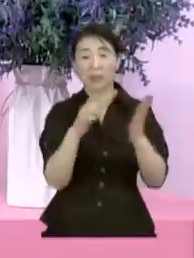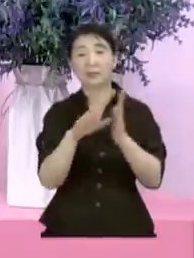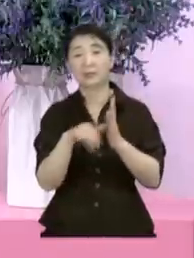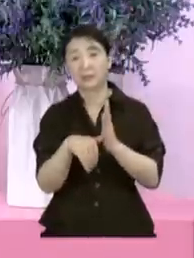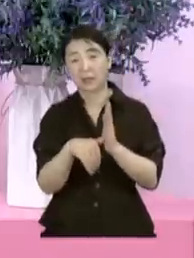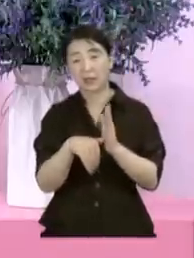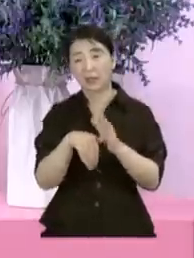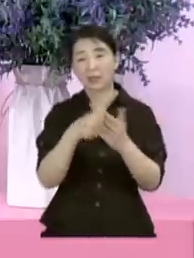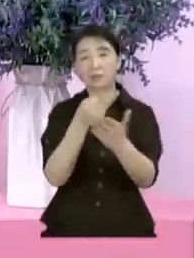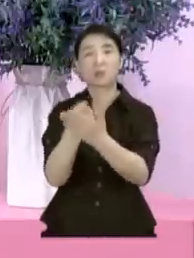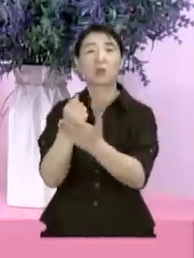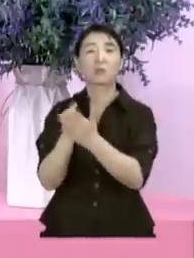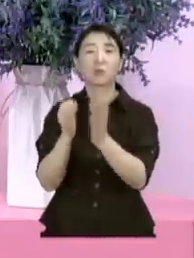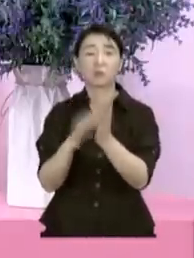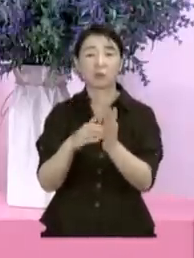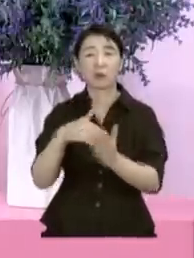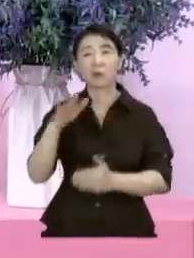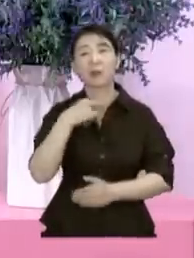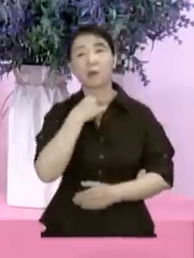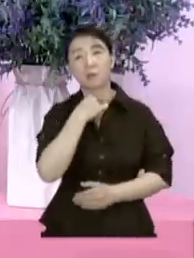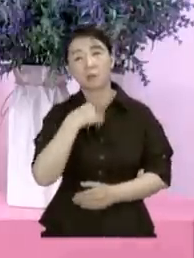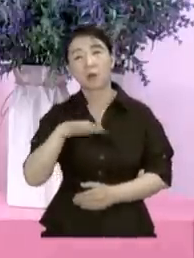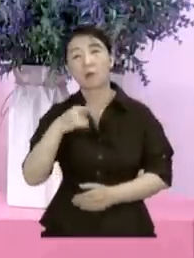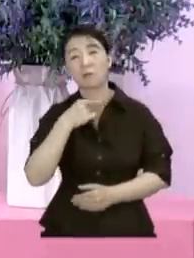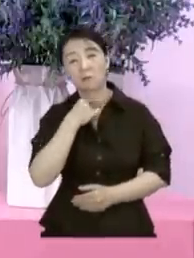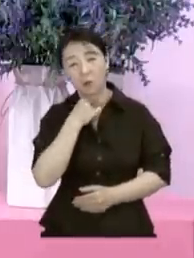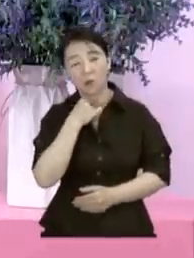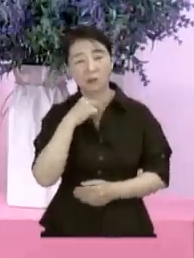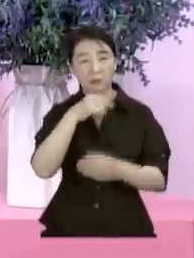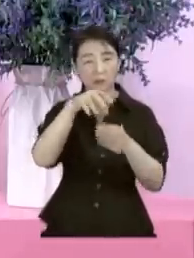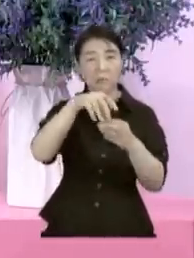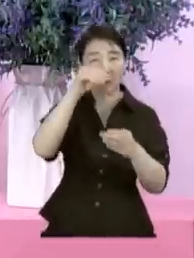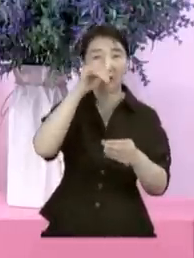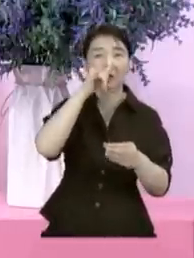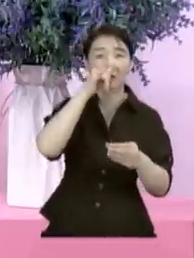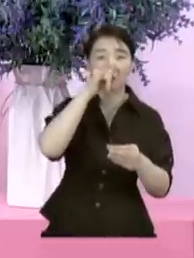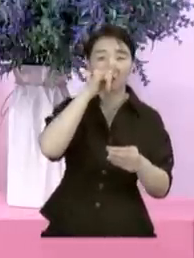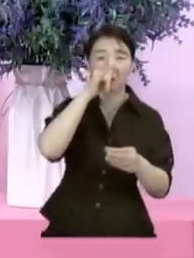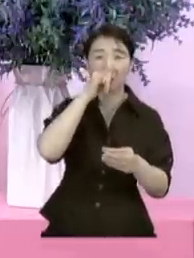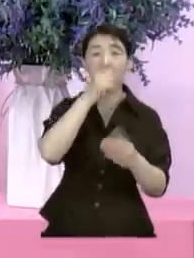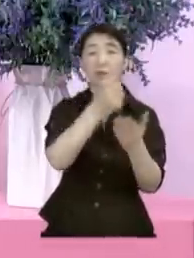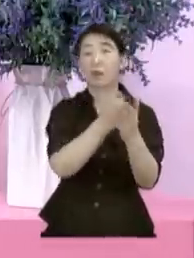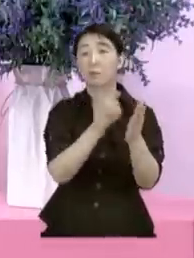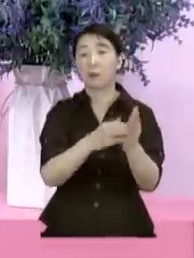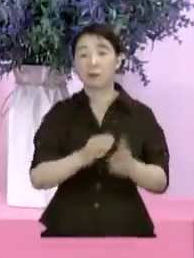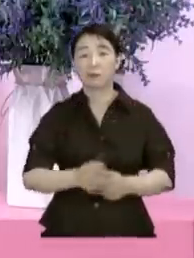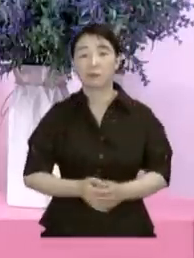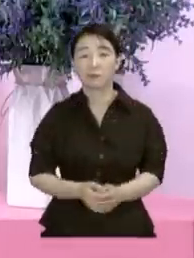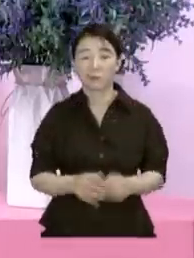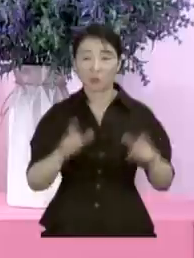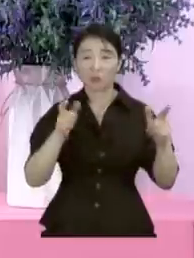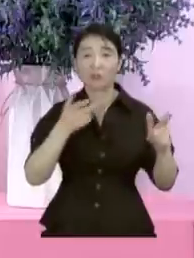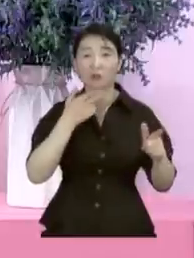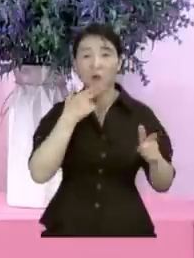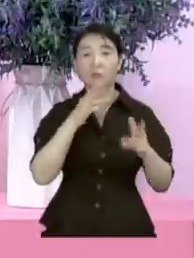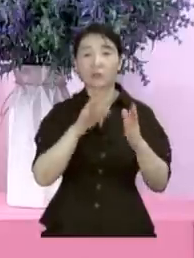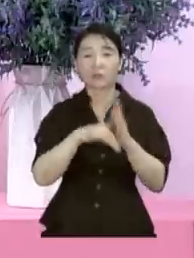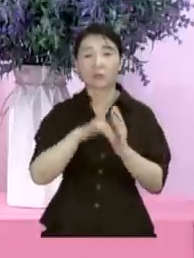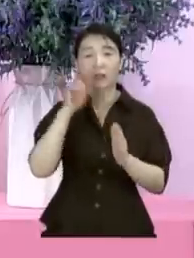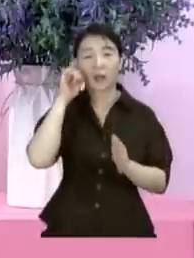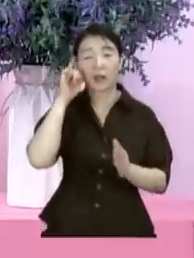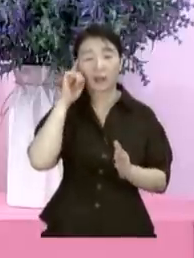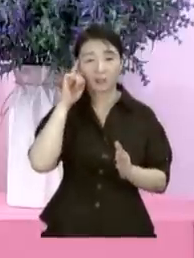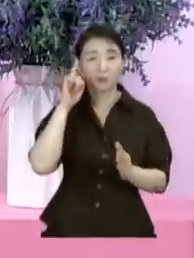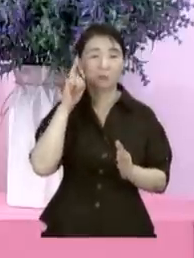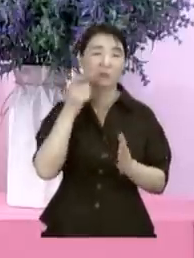그분들이 나는 어디 가고 싶어요? 나는 어디 가고 싶어요? 하면은 그게 적절한 위치가 됐을 때 그분들이 배정이 되고 또 지역이 없을 때는 이제